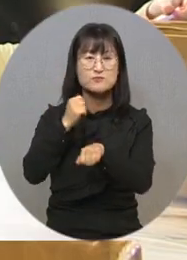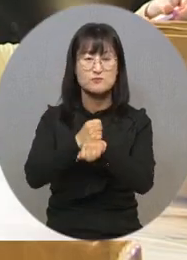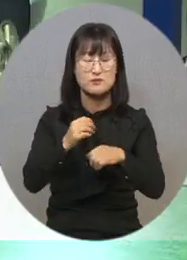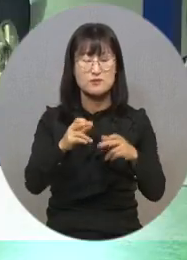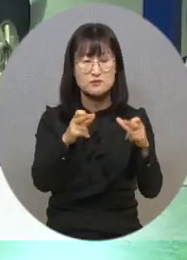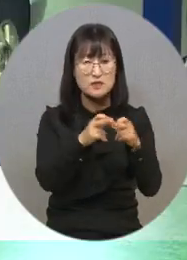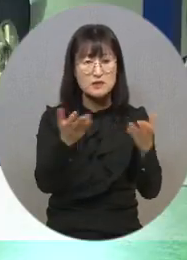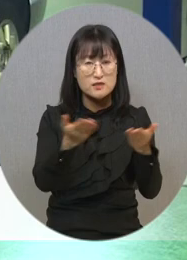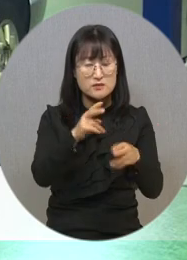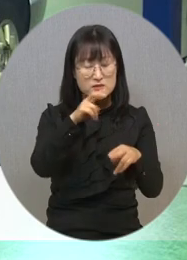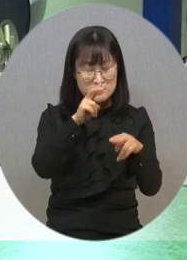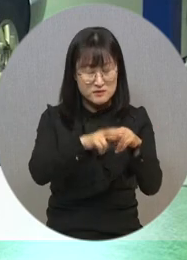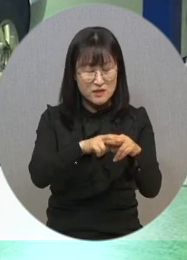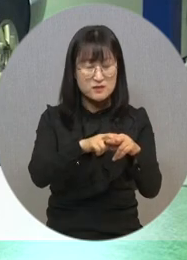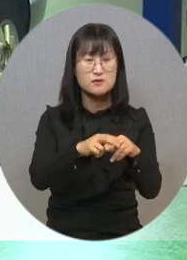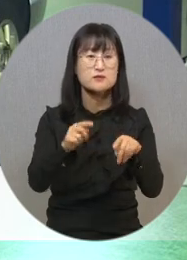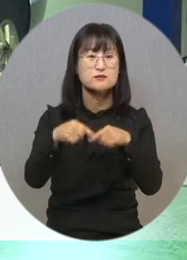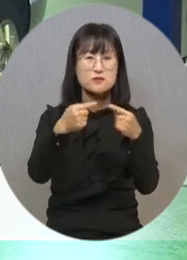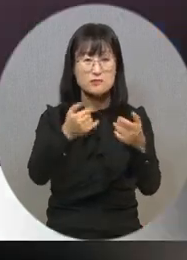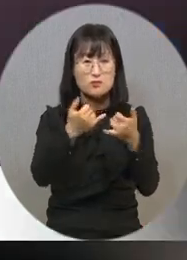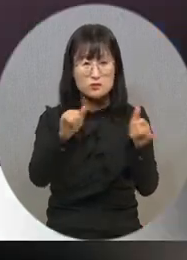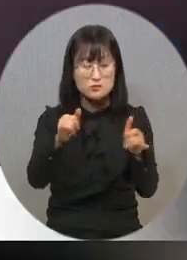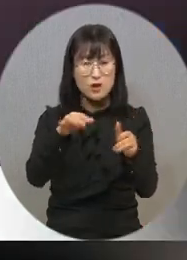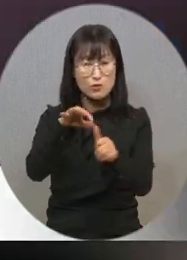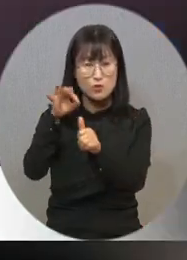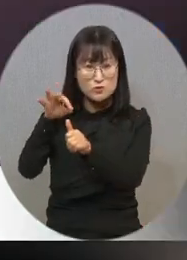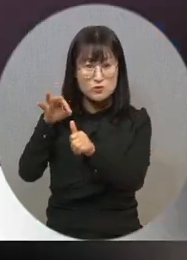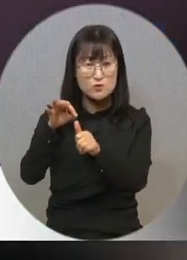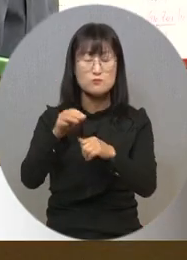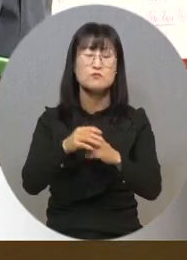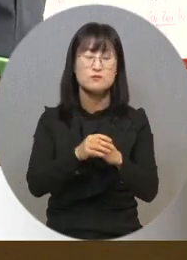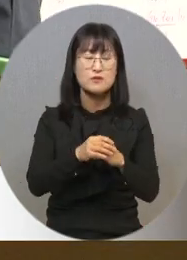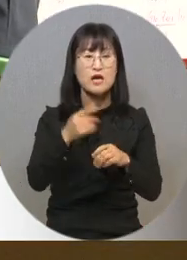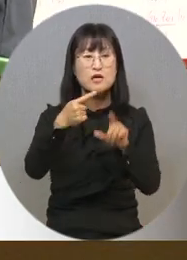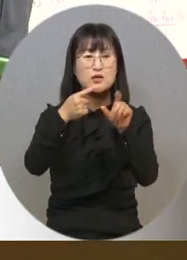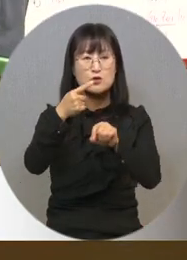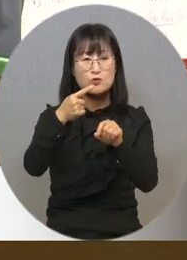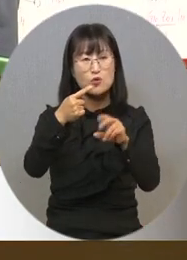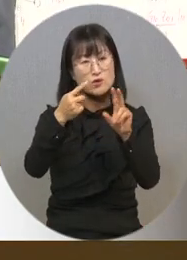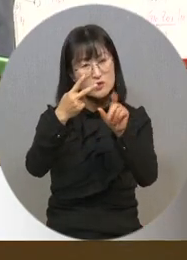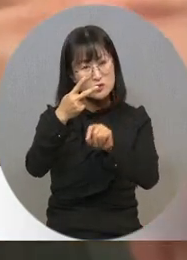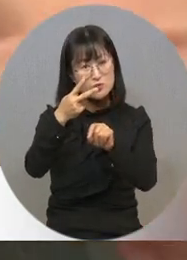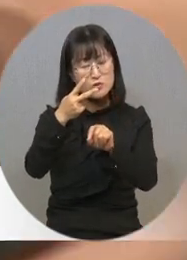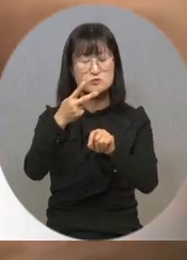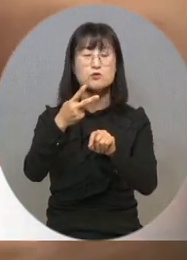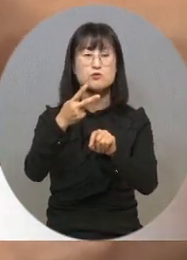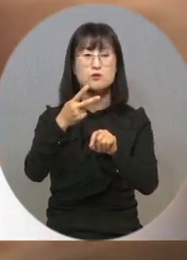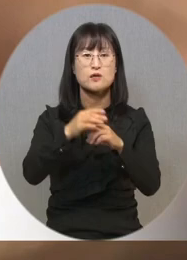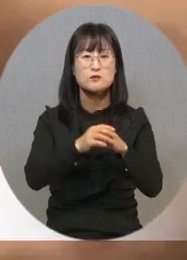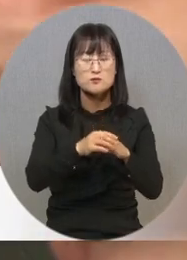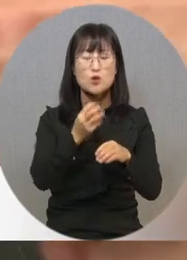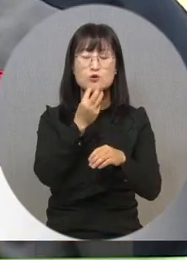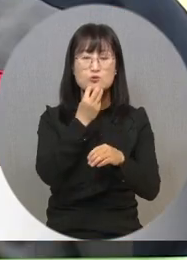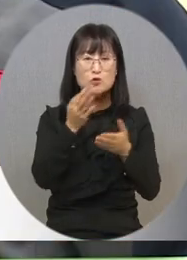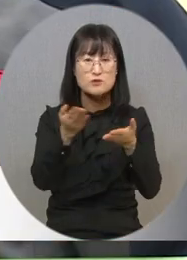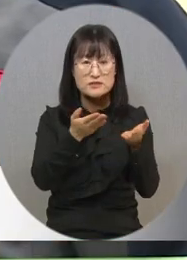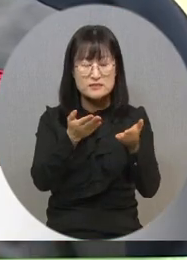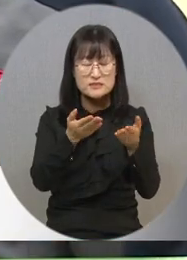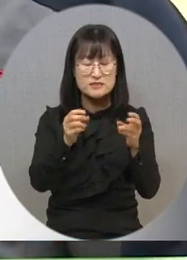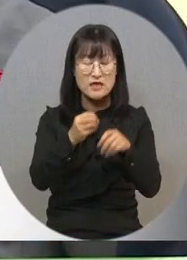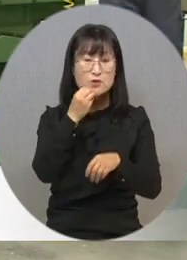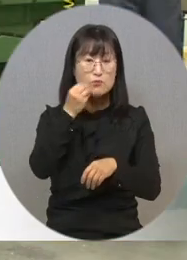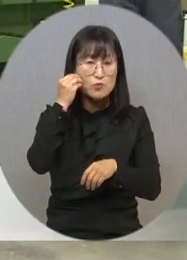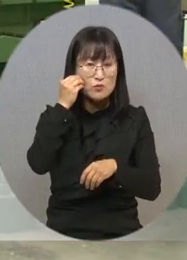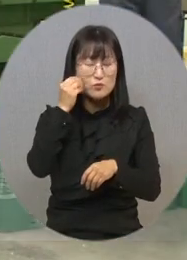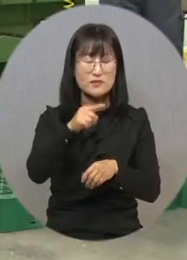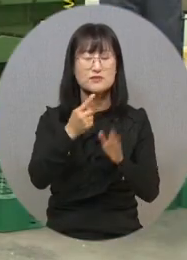장애인 일자리 참여자 모집은 보조 사업자 상황에 맞춰 1월에서 2월 중 워크넷과 서울 일자리 포털 누리집에